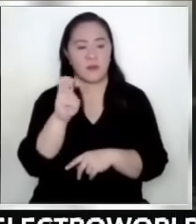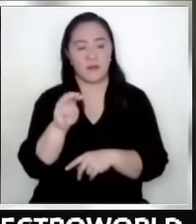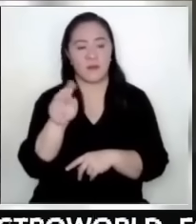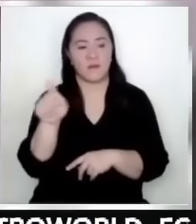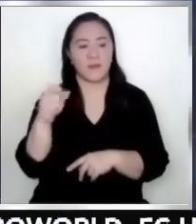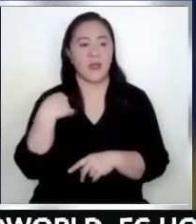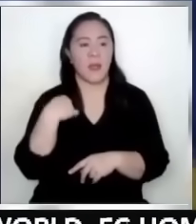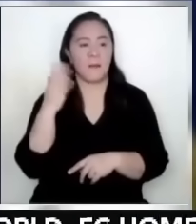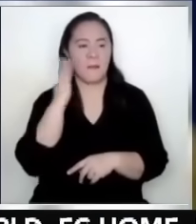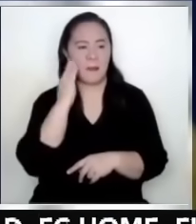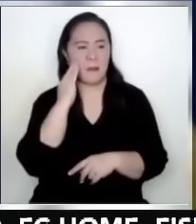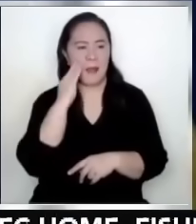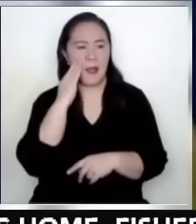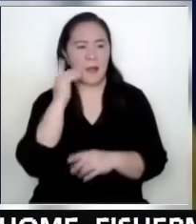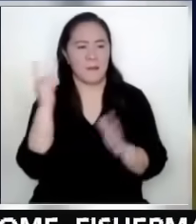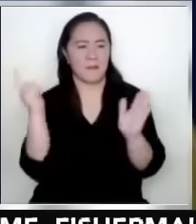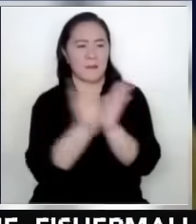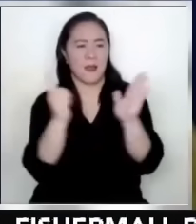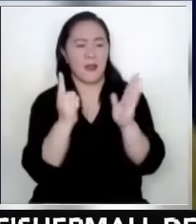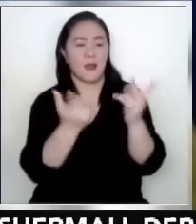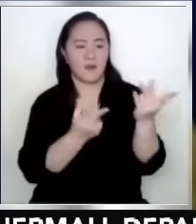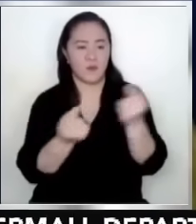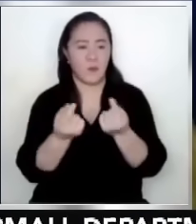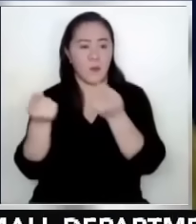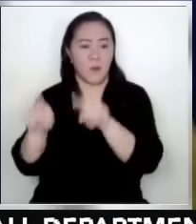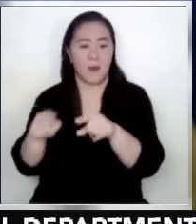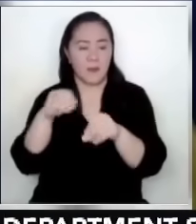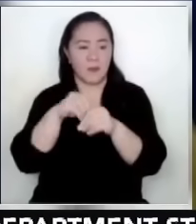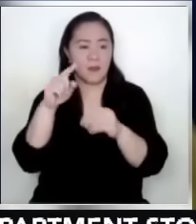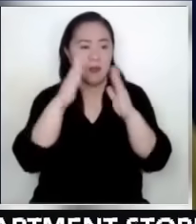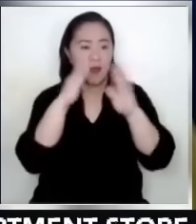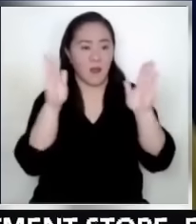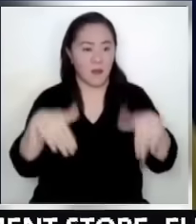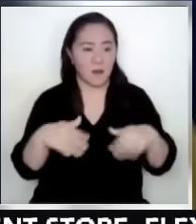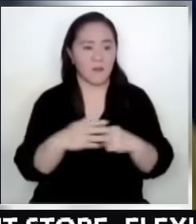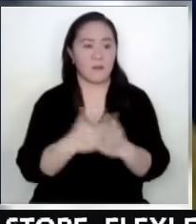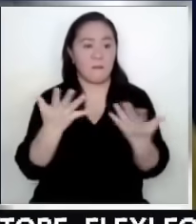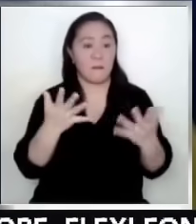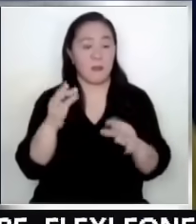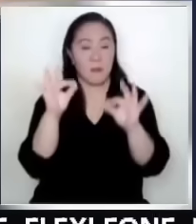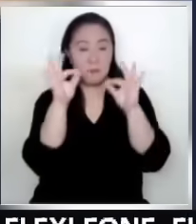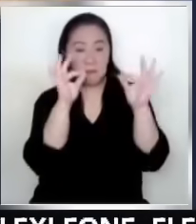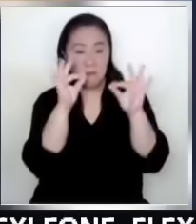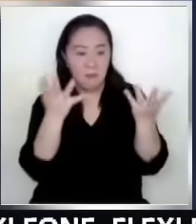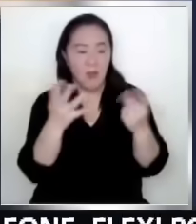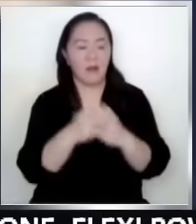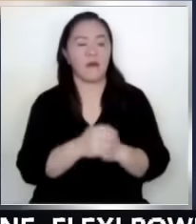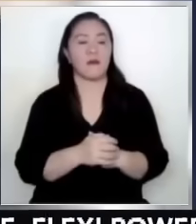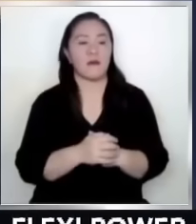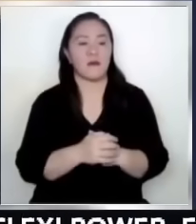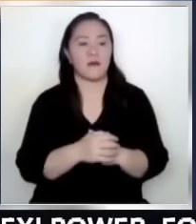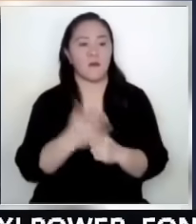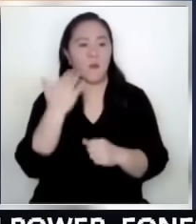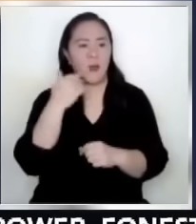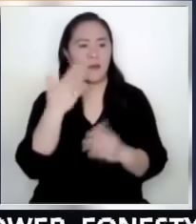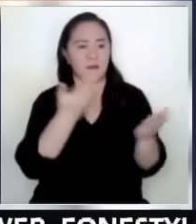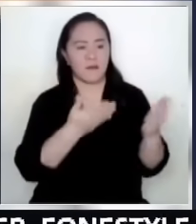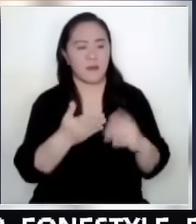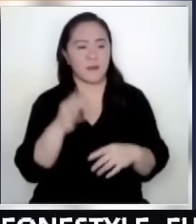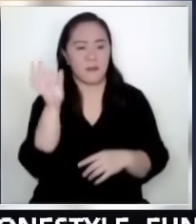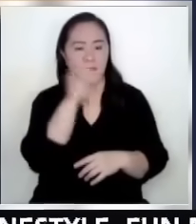sa loob ng bahay. Kasi merong peking drugs at saka peking baril, drug related. Bukod